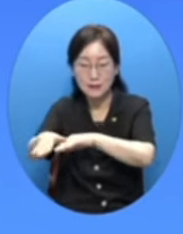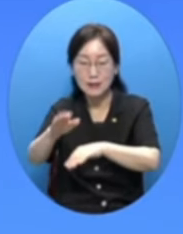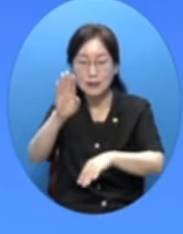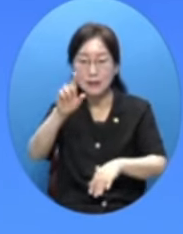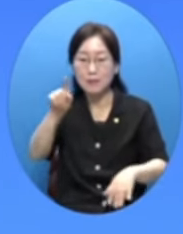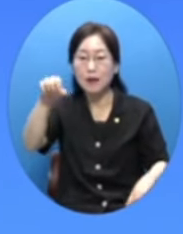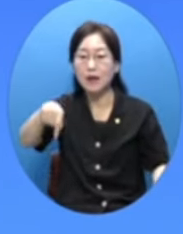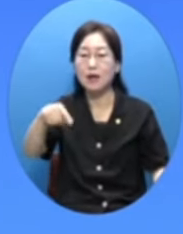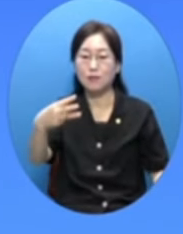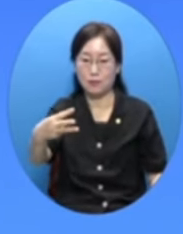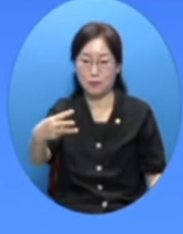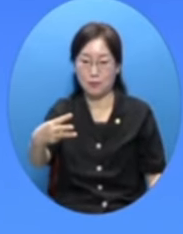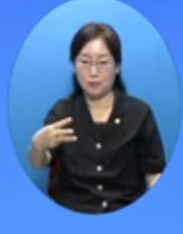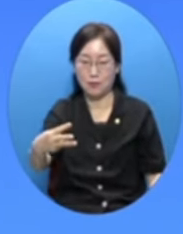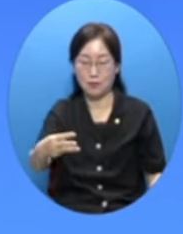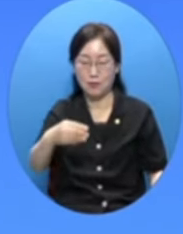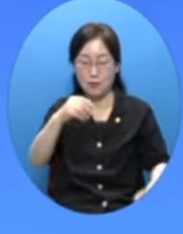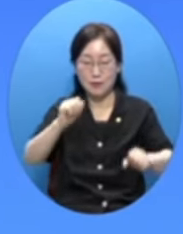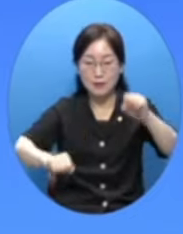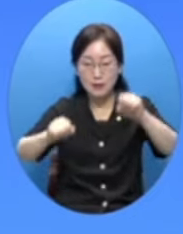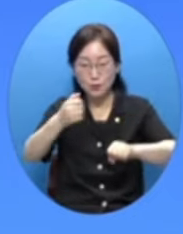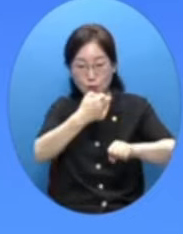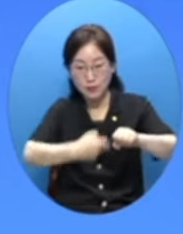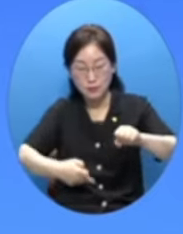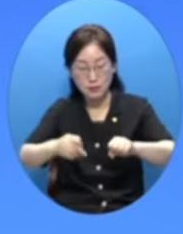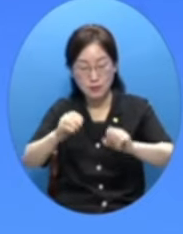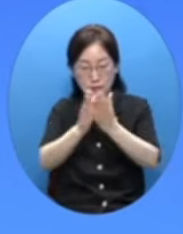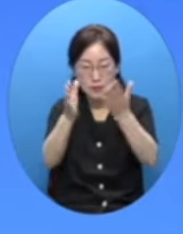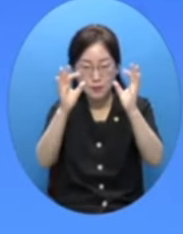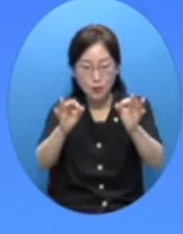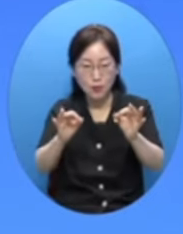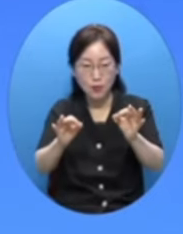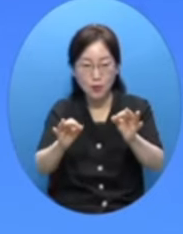바울입니다. 사도행전을 보면 앞에 부분